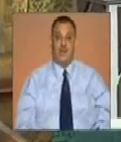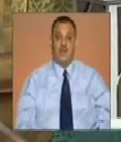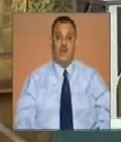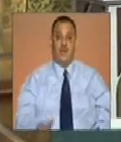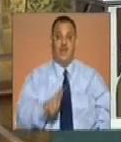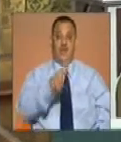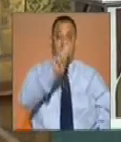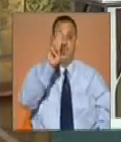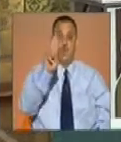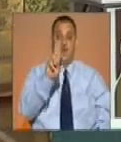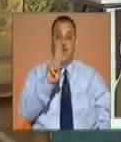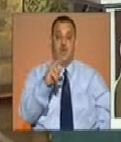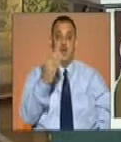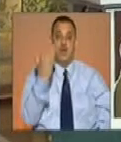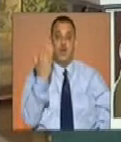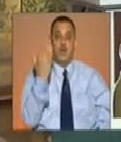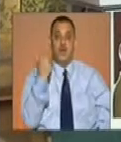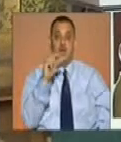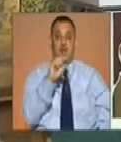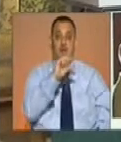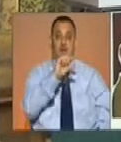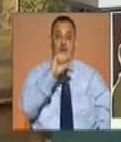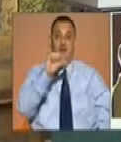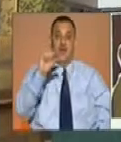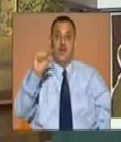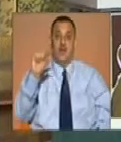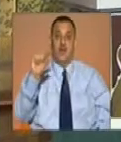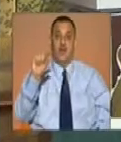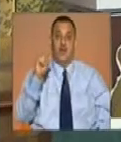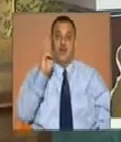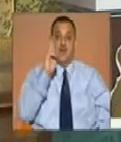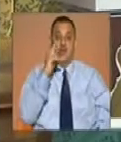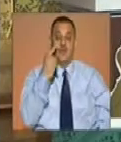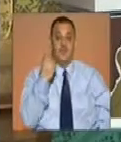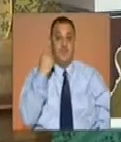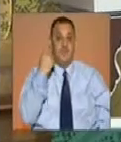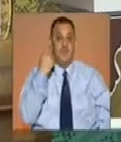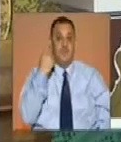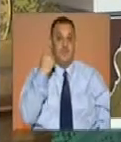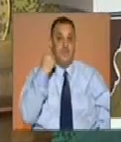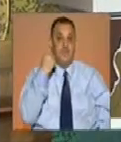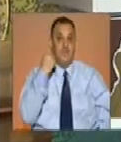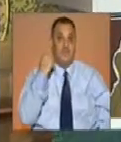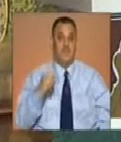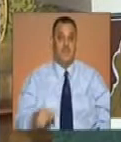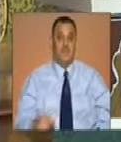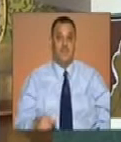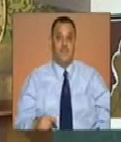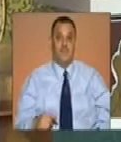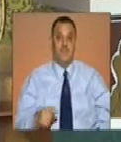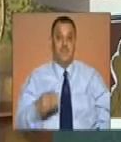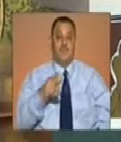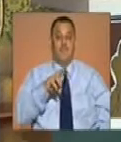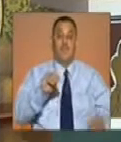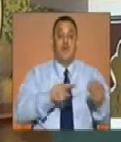سألتك بخصوص الوضوء الأسبوع الماضي، وطبعا ما أحسنت في